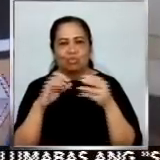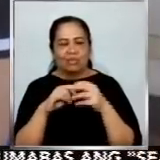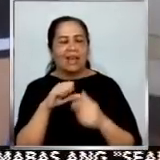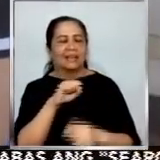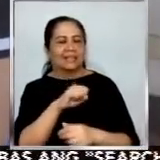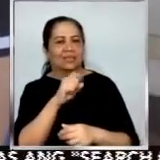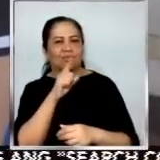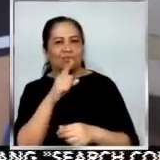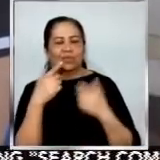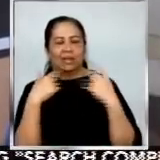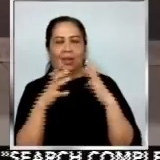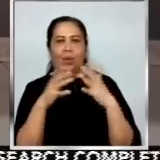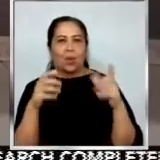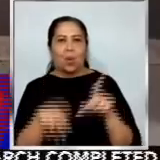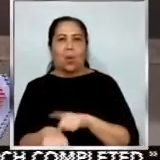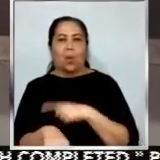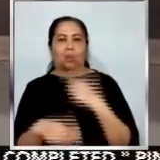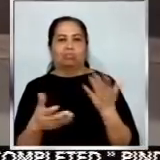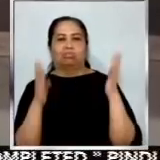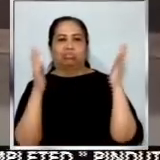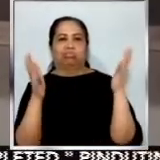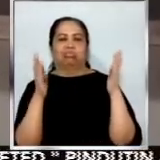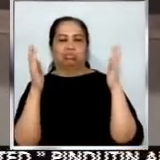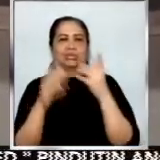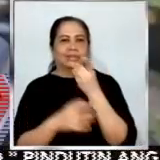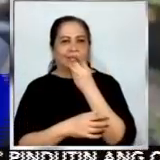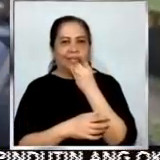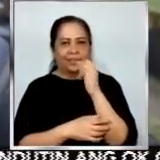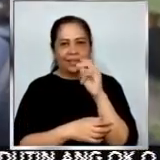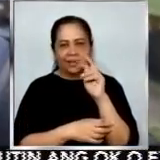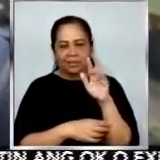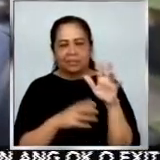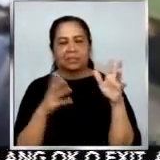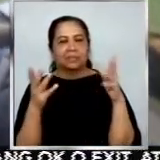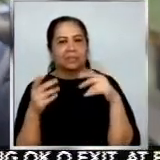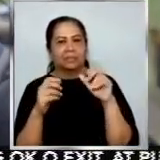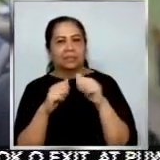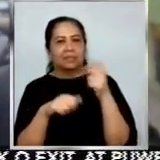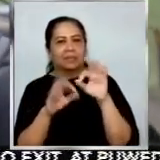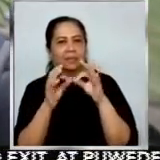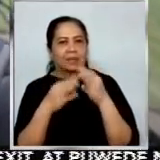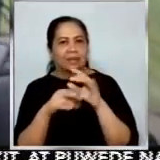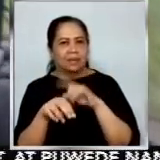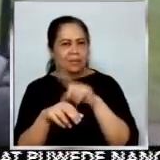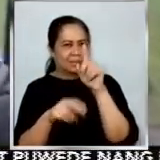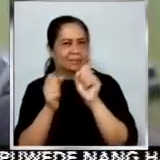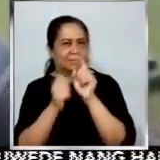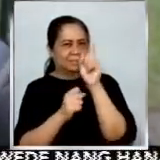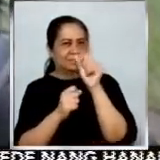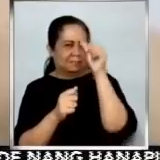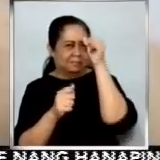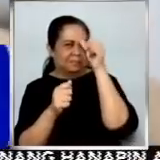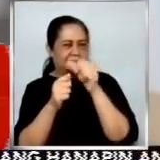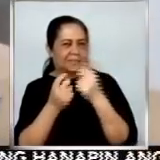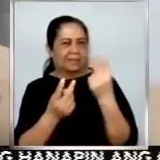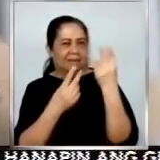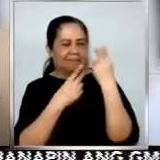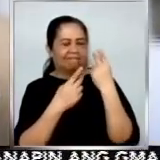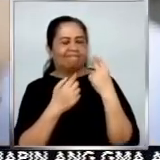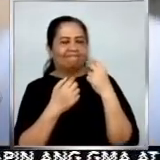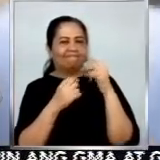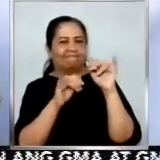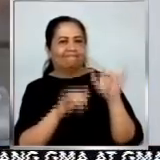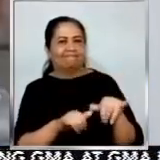have long dinners. But bukod sa family moments, may isang espesyal na memory ang maiiwan sa bahay na